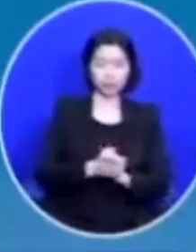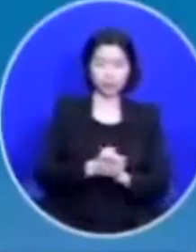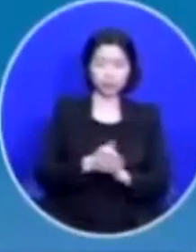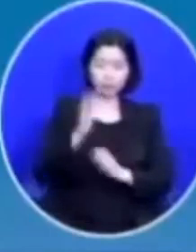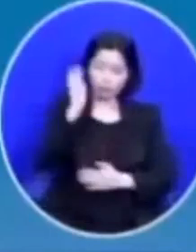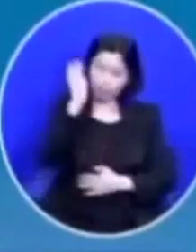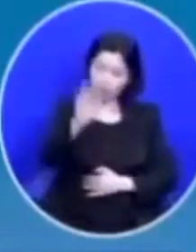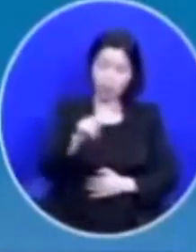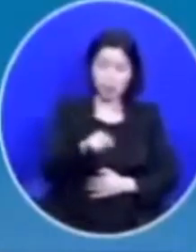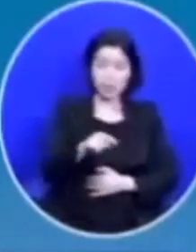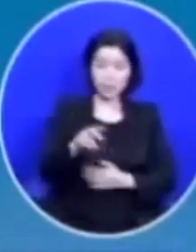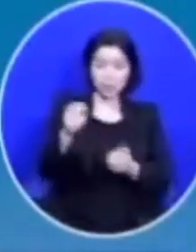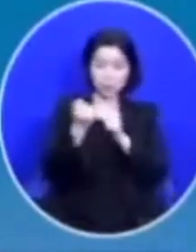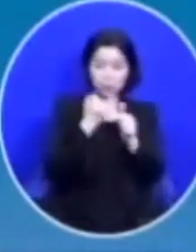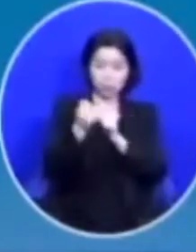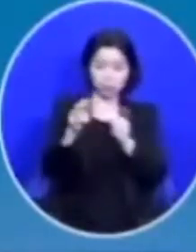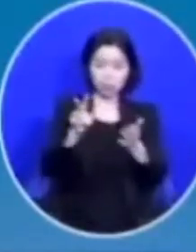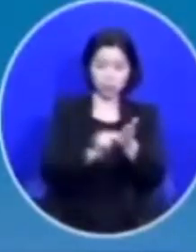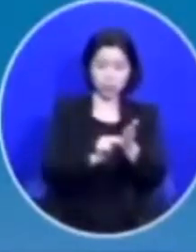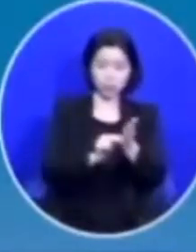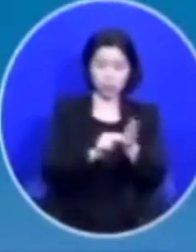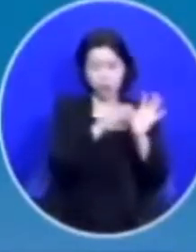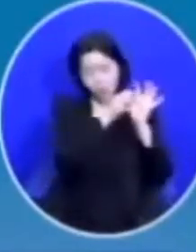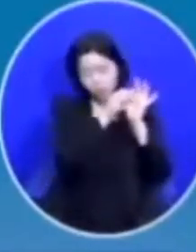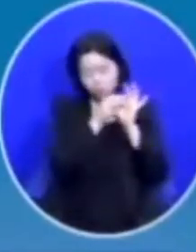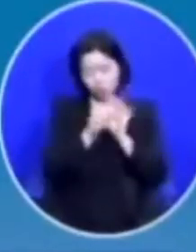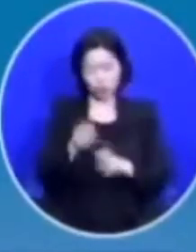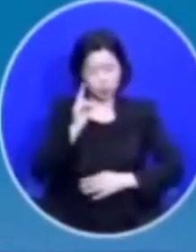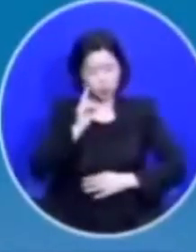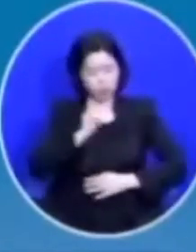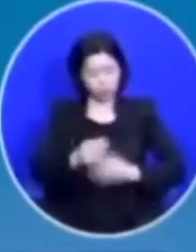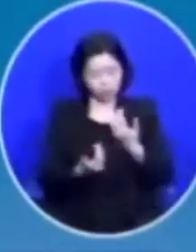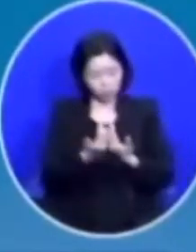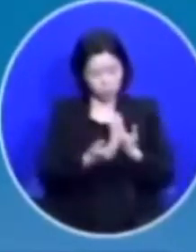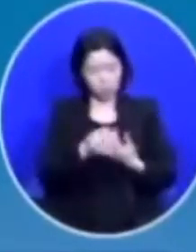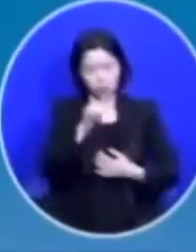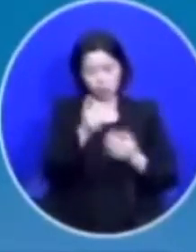앞으로 이 부부 문제는 계속해서 심각해 질 겁니다